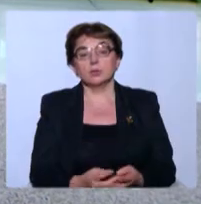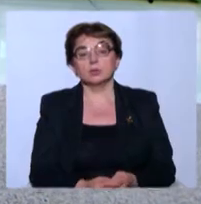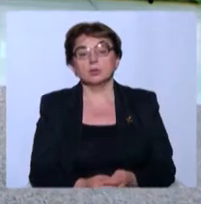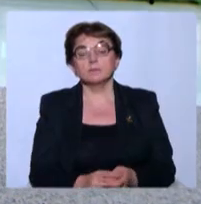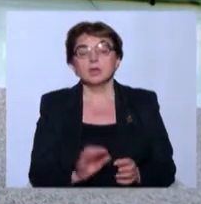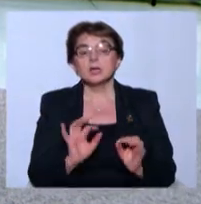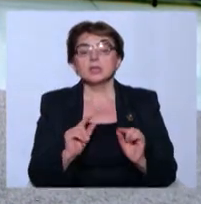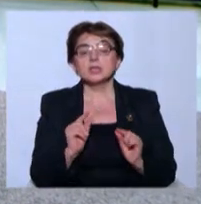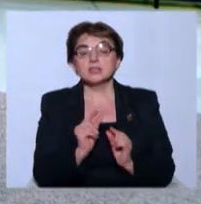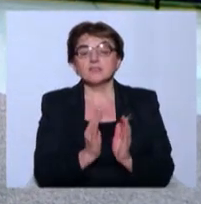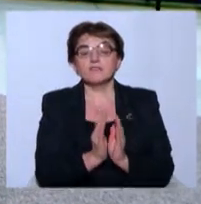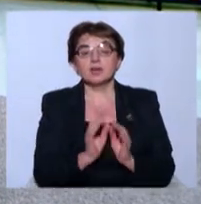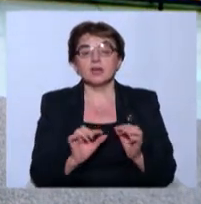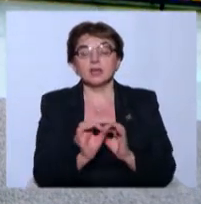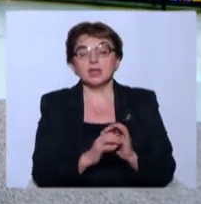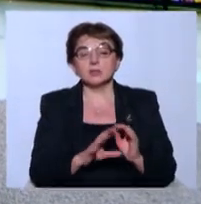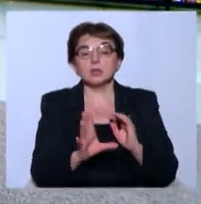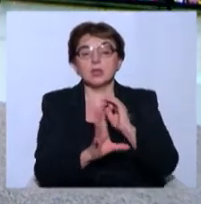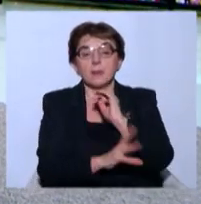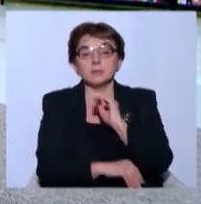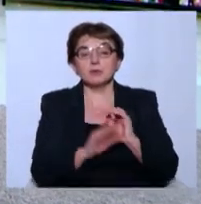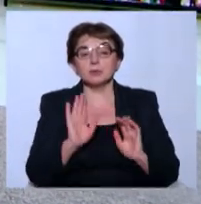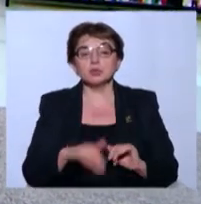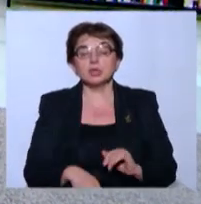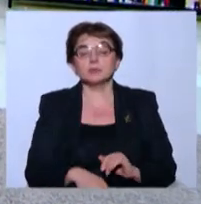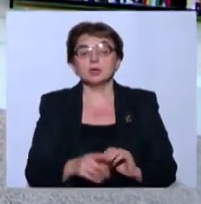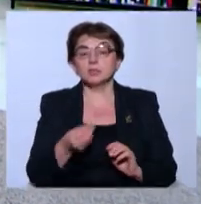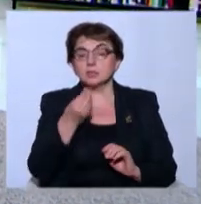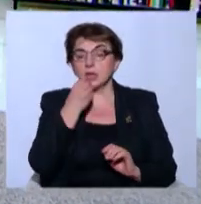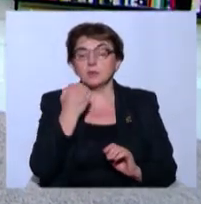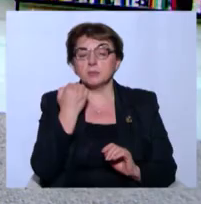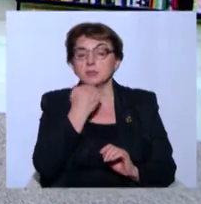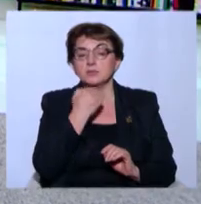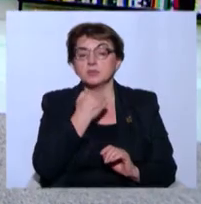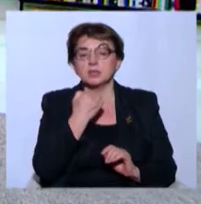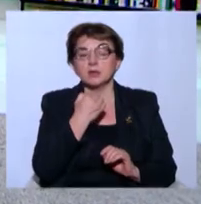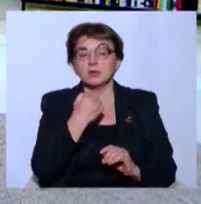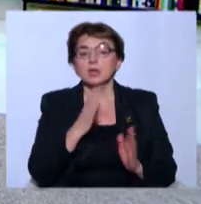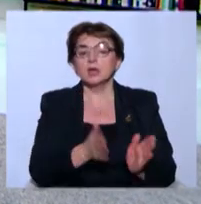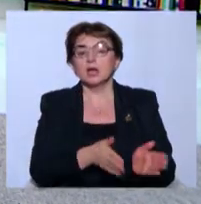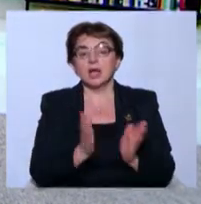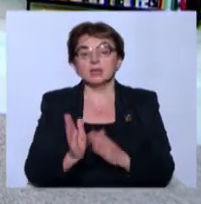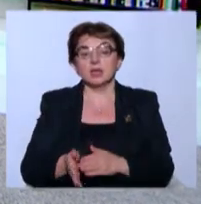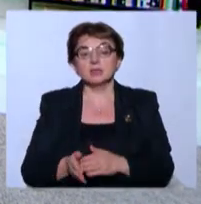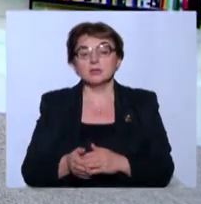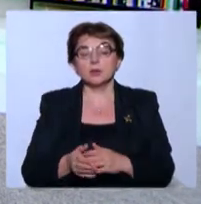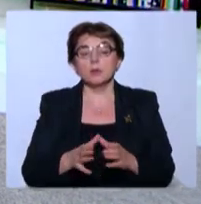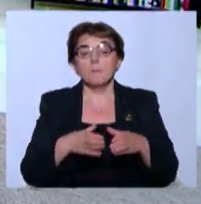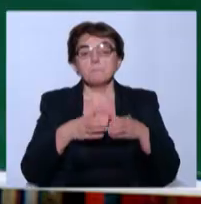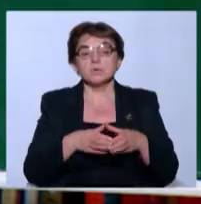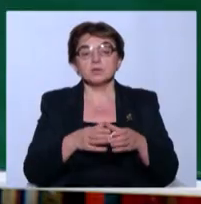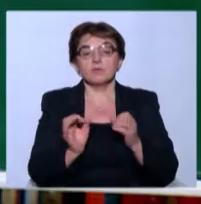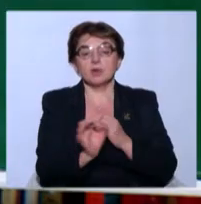განვიხილოთ წვრილი ნაწლავის დასრულების შემდეგ საკვები ნივთიერება გადადის მსხვილ